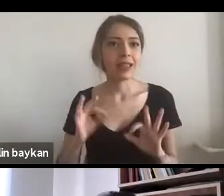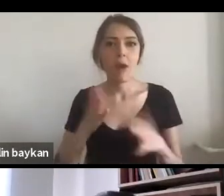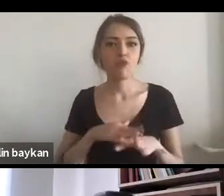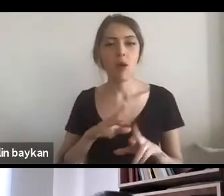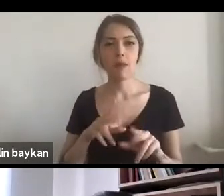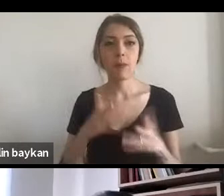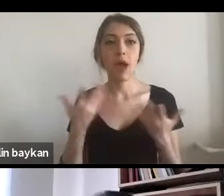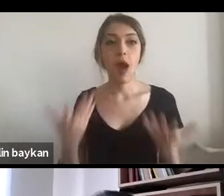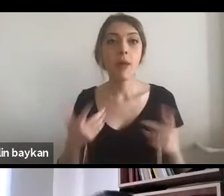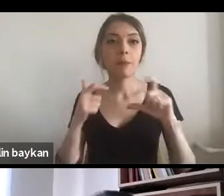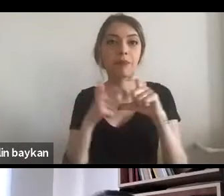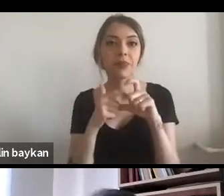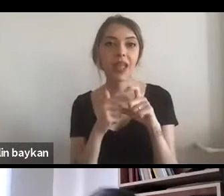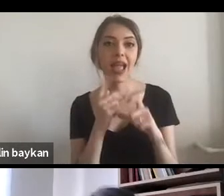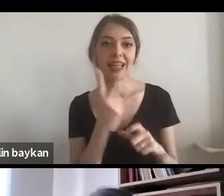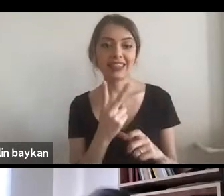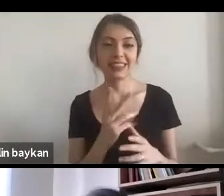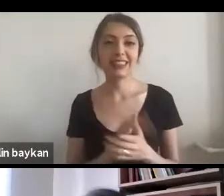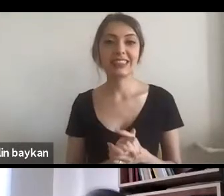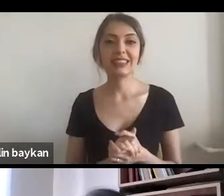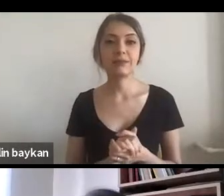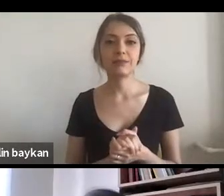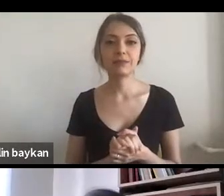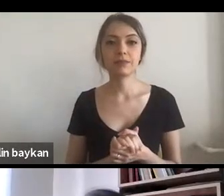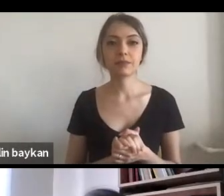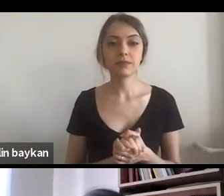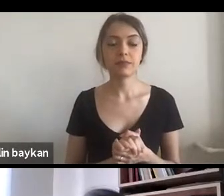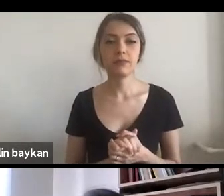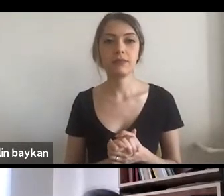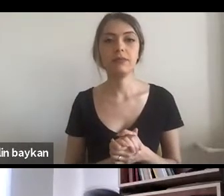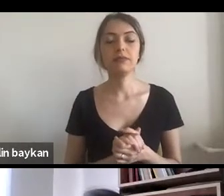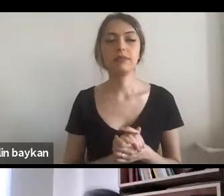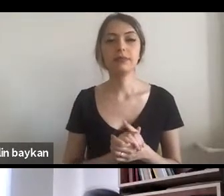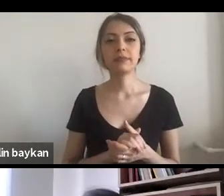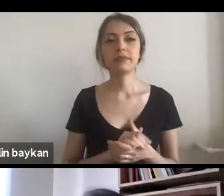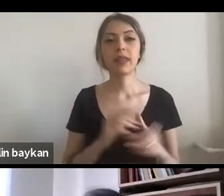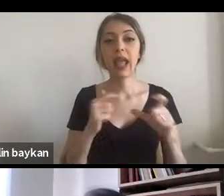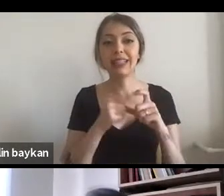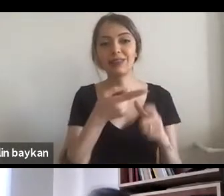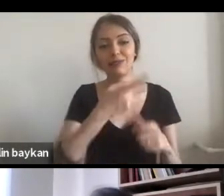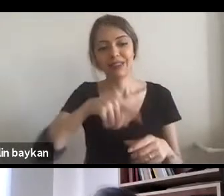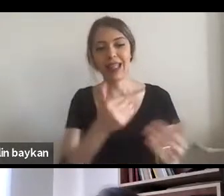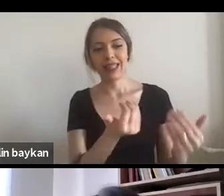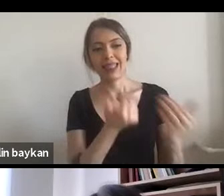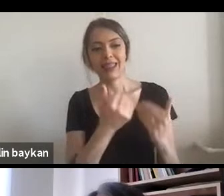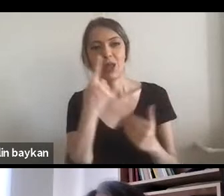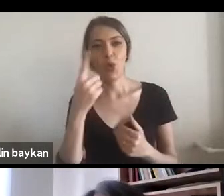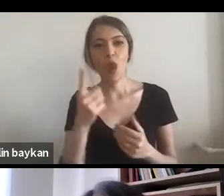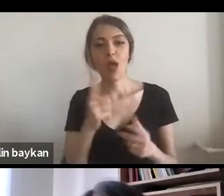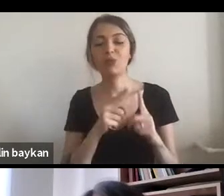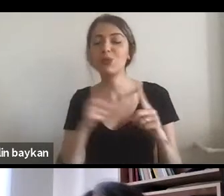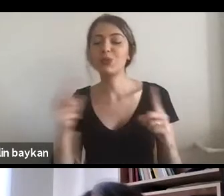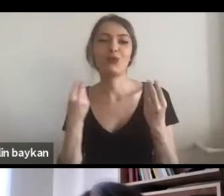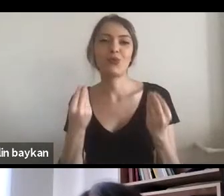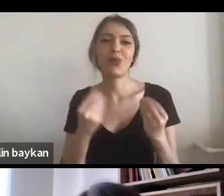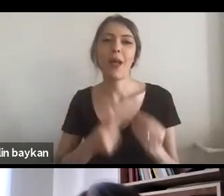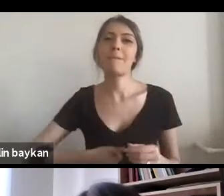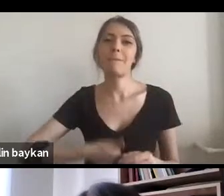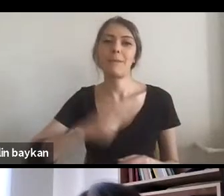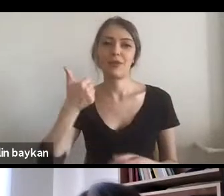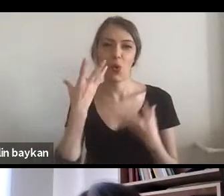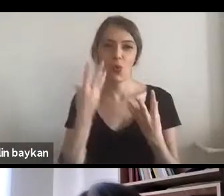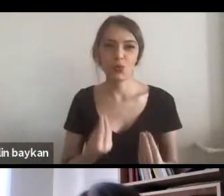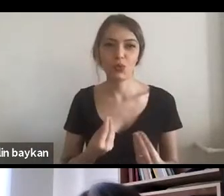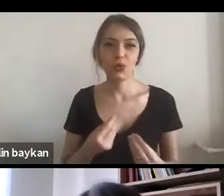gibi Etkiniz'in ve EY'nin, European Implementation Network'ün destekleriyle süreci başarılı bir şekilde tamamladık.